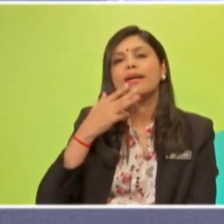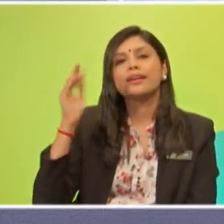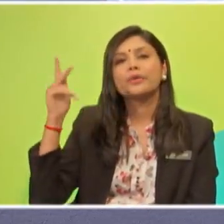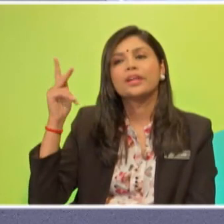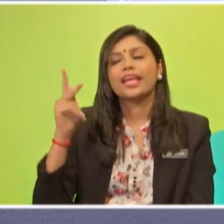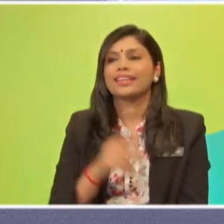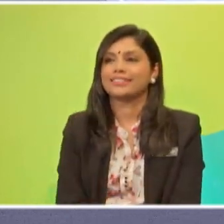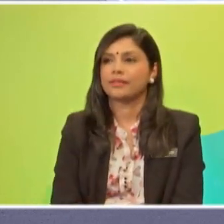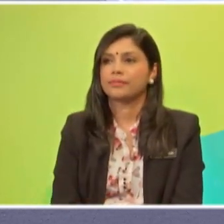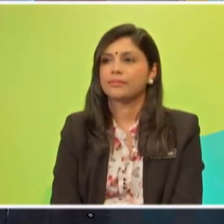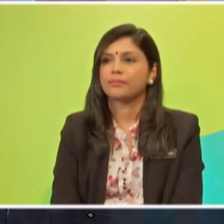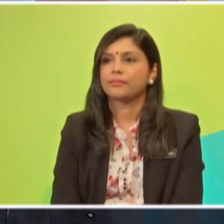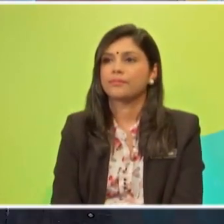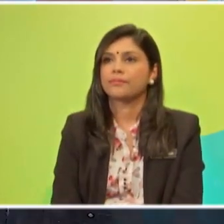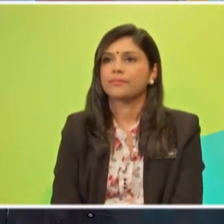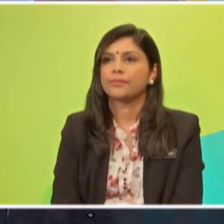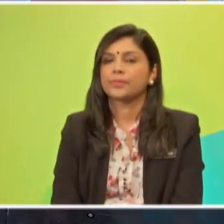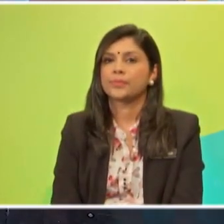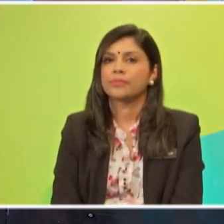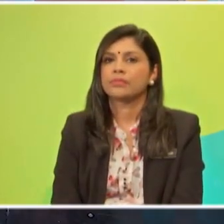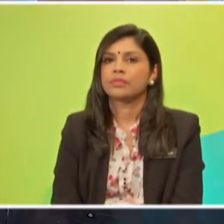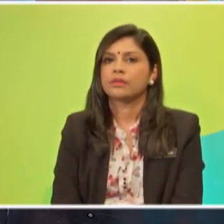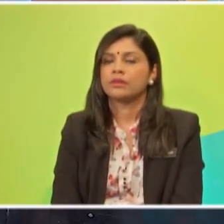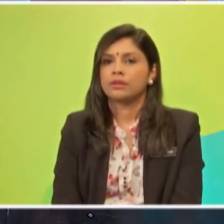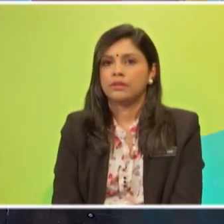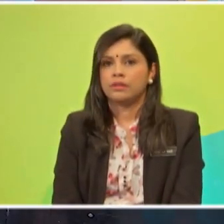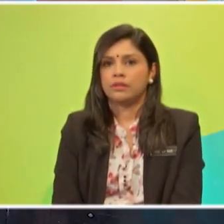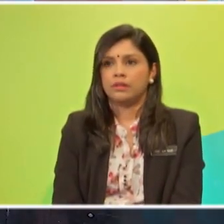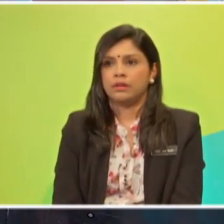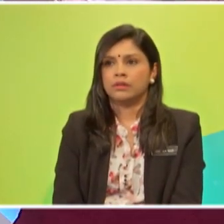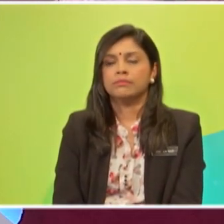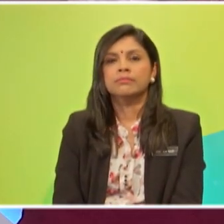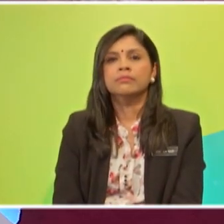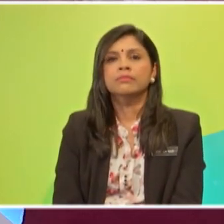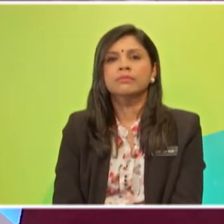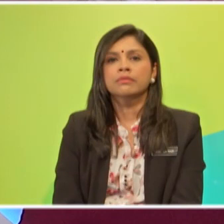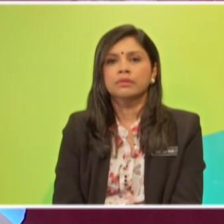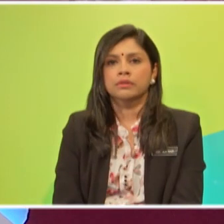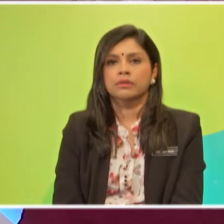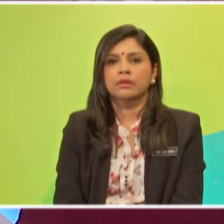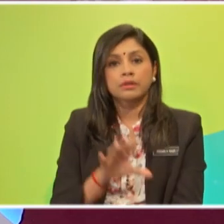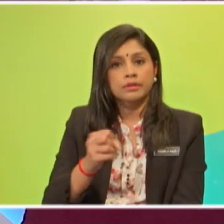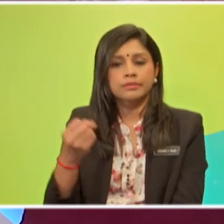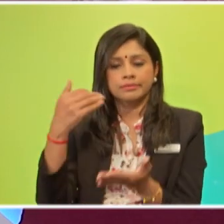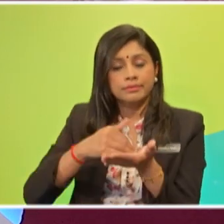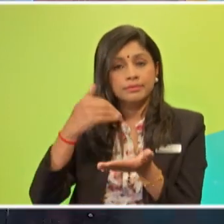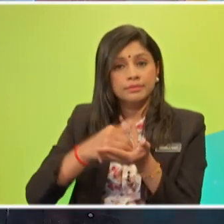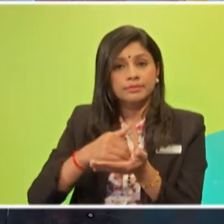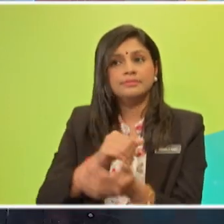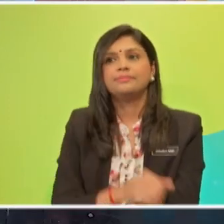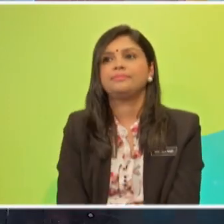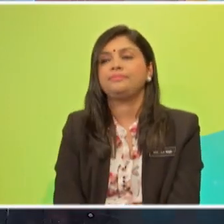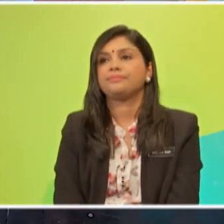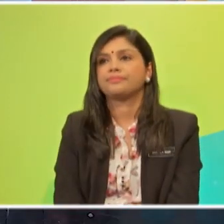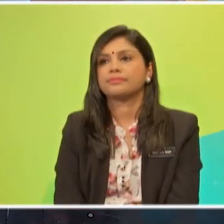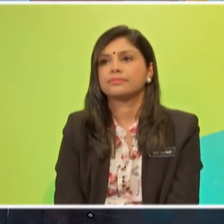Okey. Bagus, Sean. Okey, seterusnya kita nak ambil lagi biskut. Okay. Saya nak yang